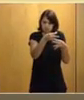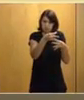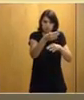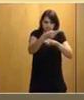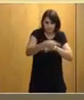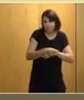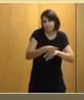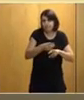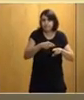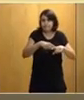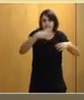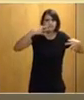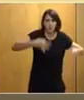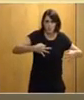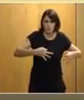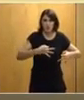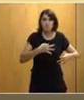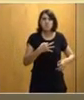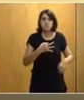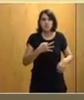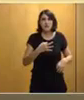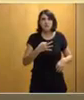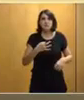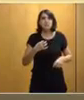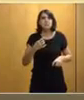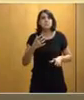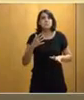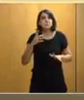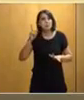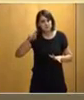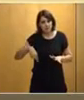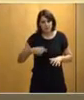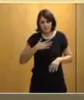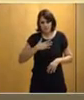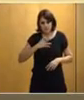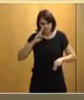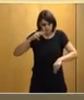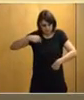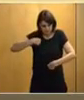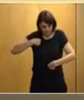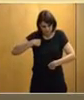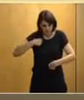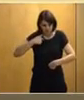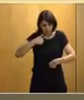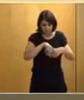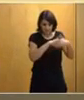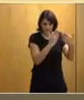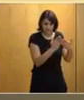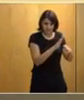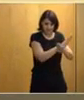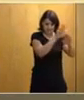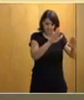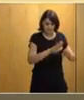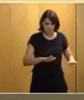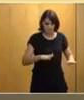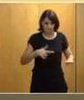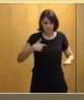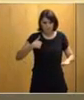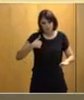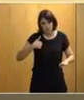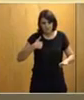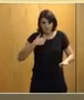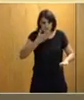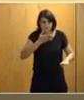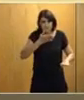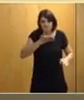com a ciutadans, com a pares, però siguem també autoexigents quan sortim de les escoles i quan traslladem els